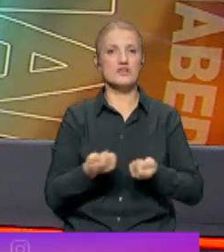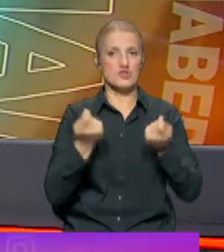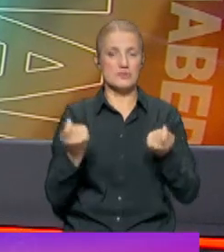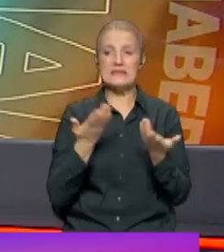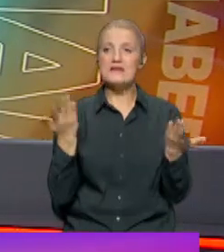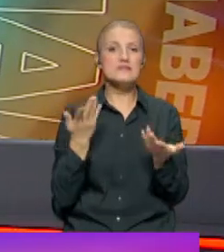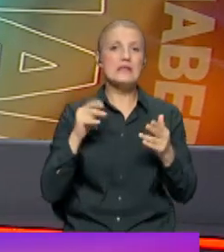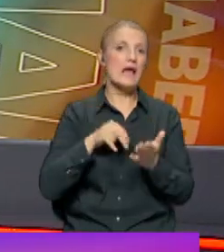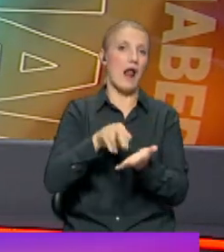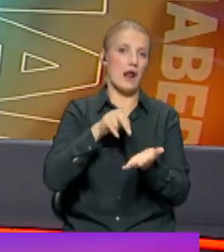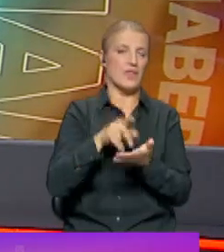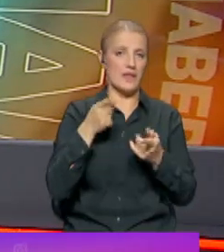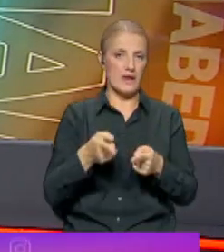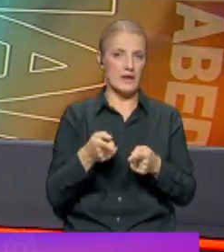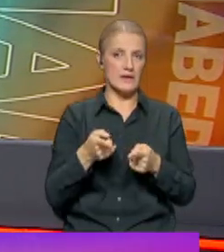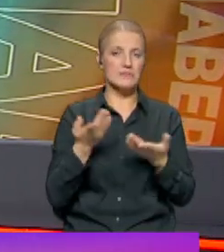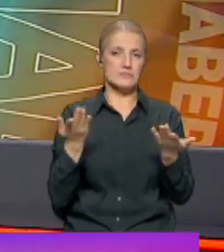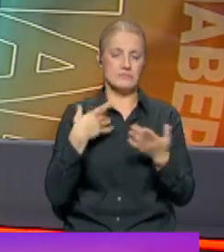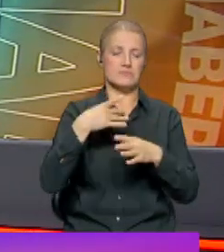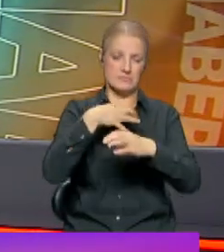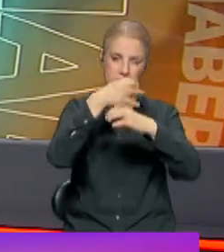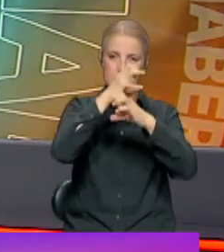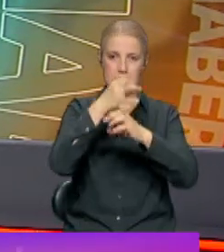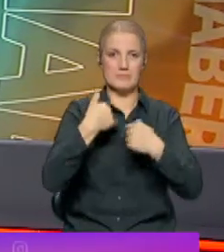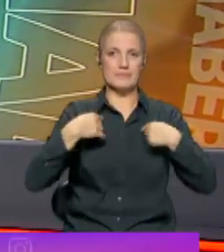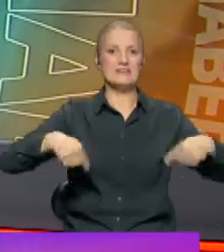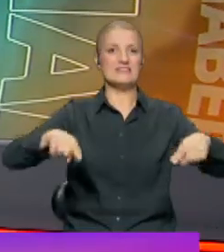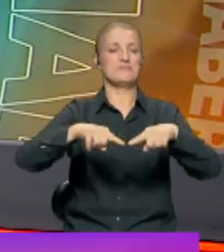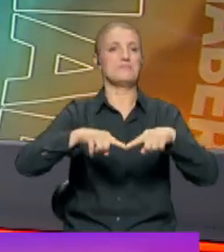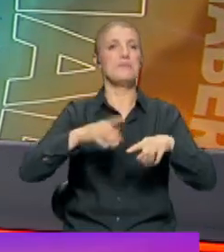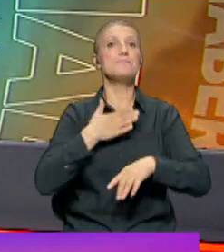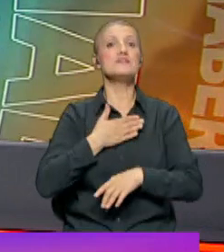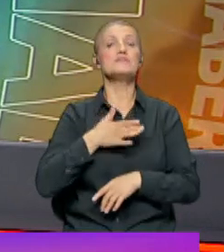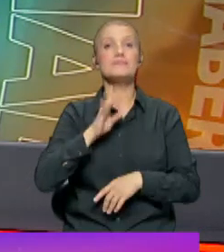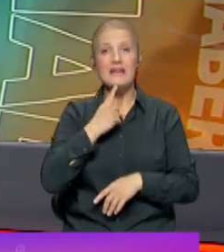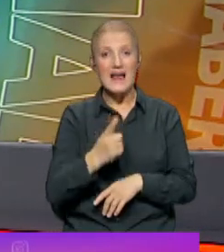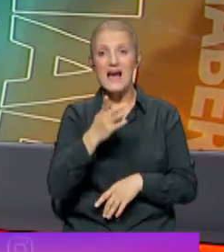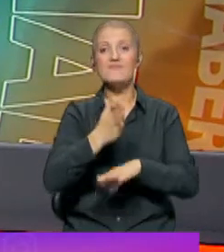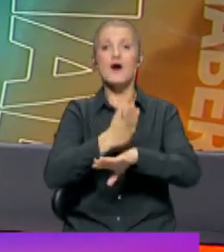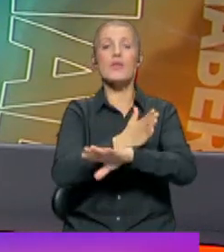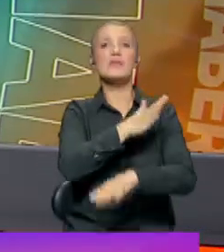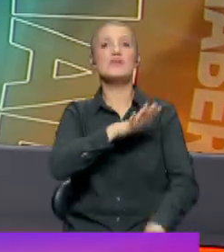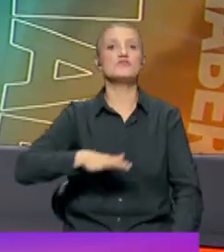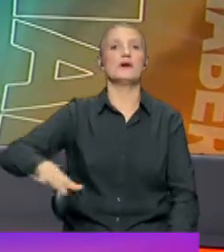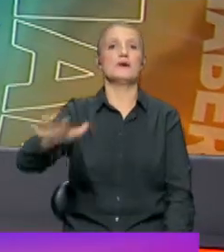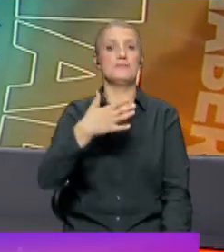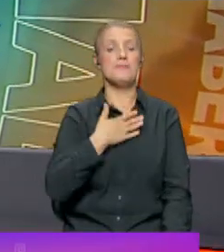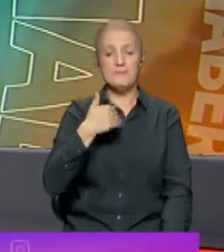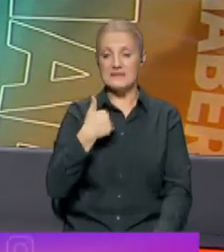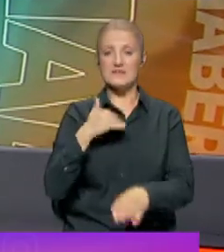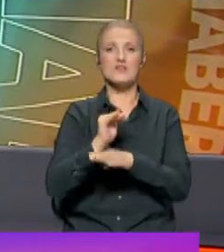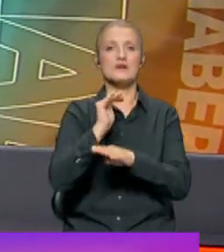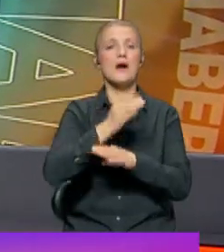nedenle ilerlediği Tabii ki bizim merceği miz altında bizim derken bütün hepimizin vatandaşları Çünkü biz yaşayacağız Bunu